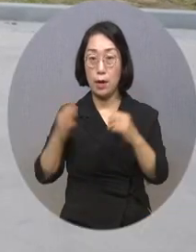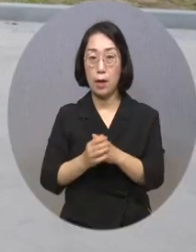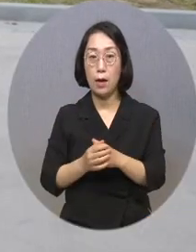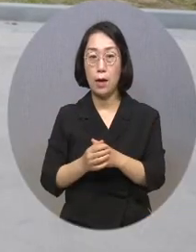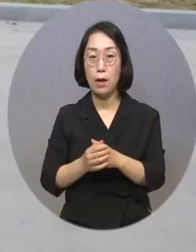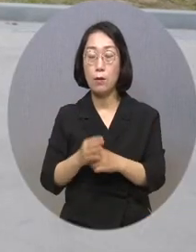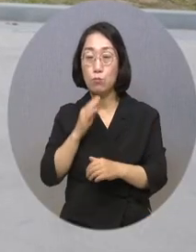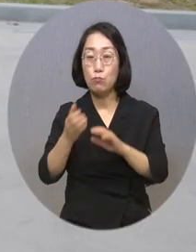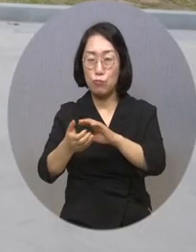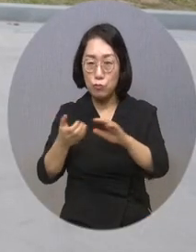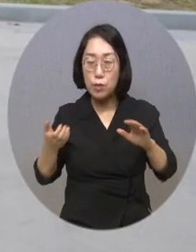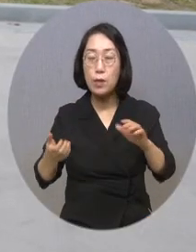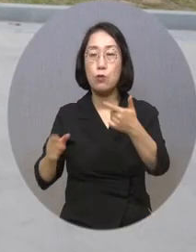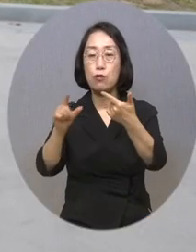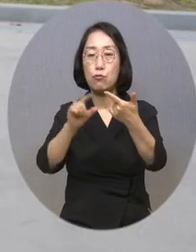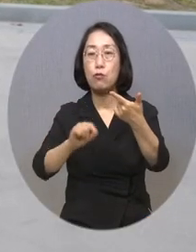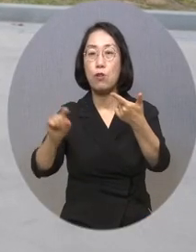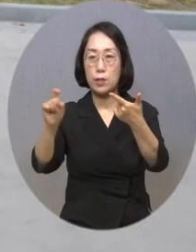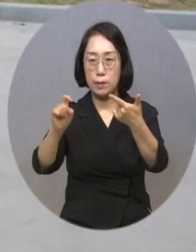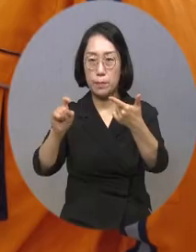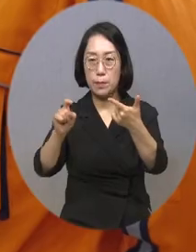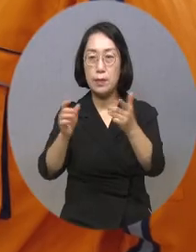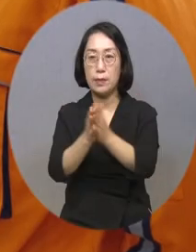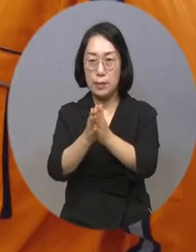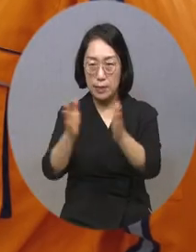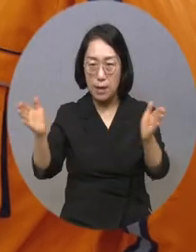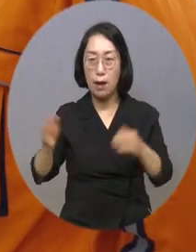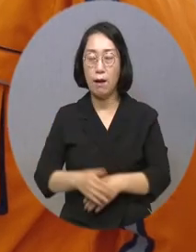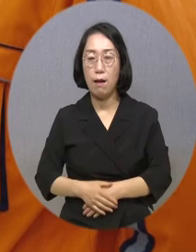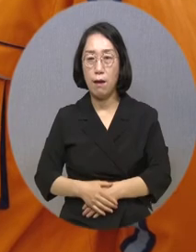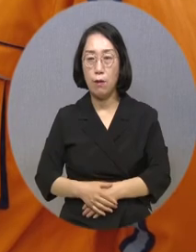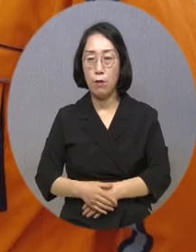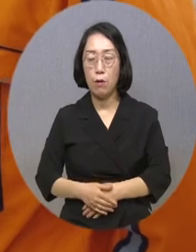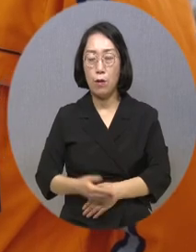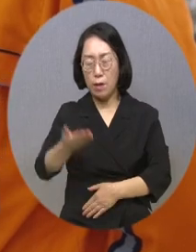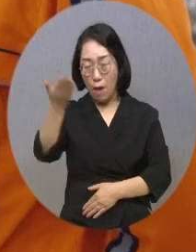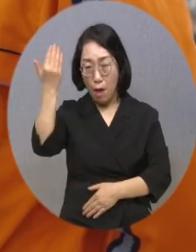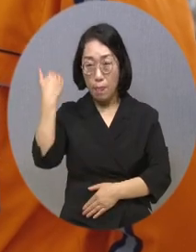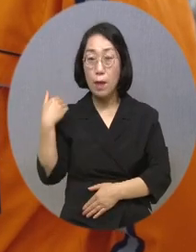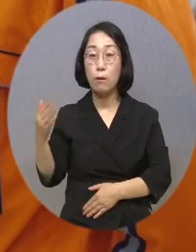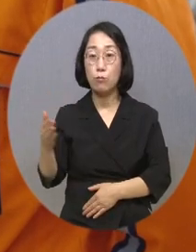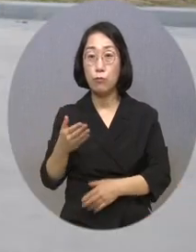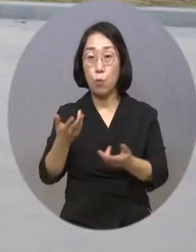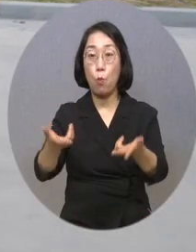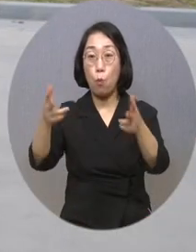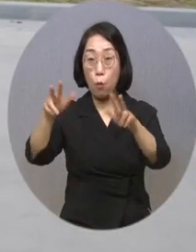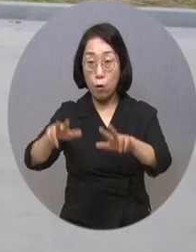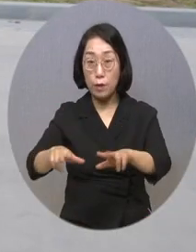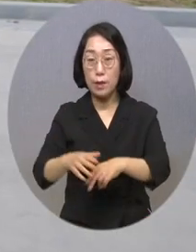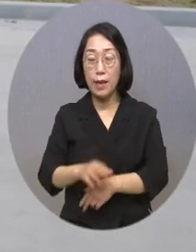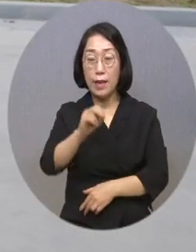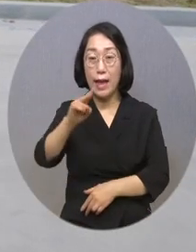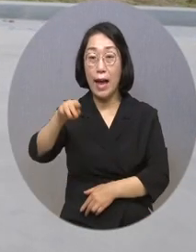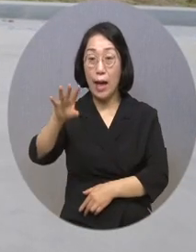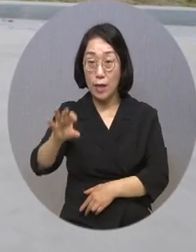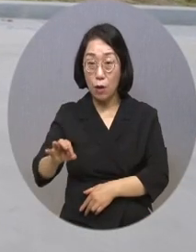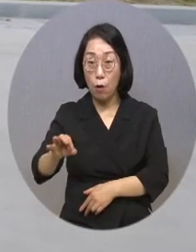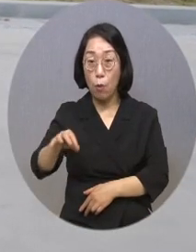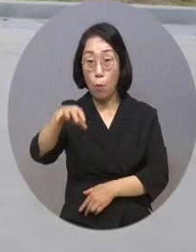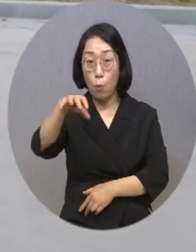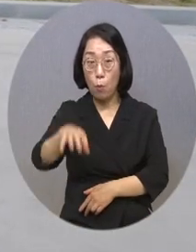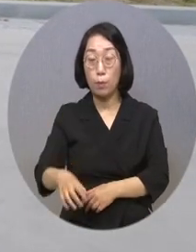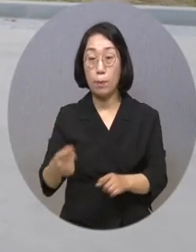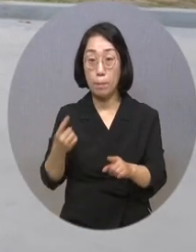10일부터 했어요. 작년에 개장했군요. 네. 낙지공원 옛날부터 있었는데 네. 야영장 7월 1일부터 개장을 해가지고.